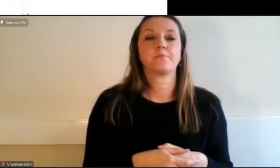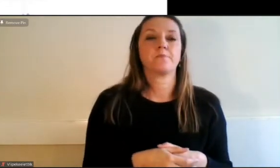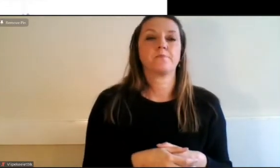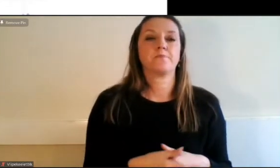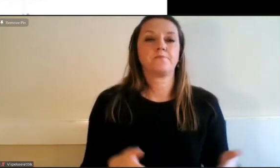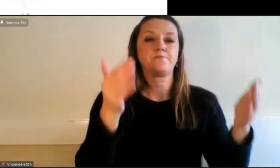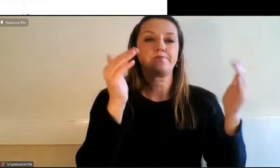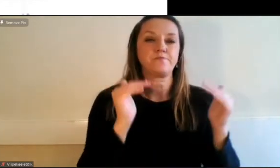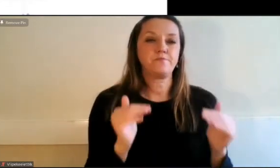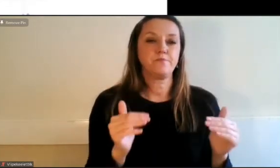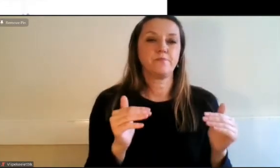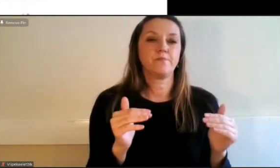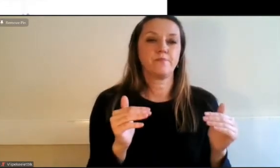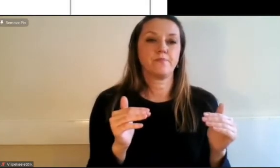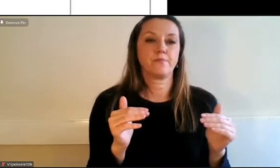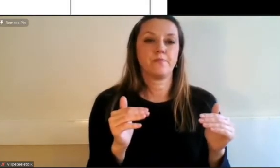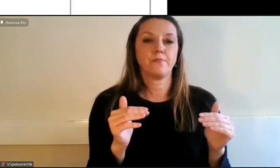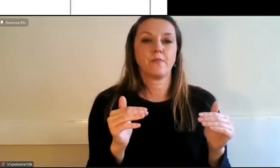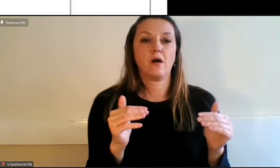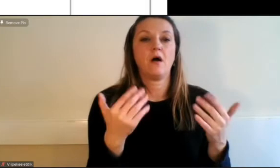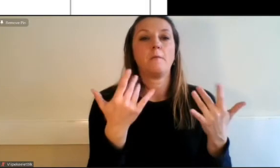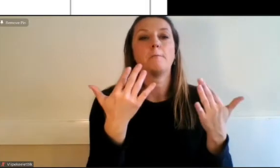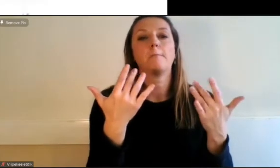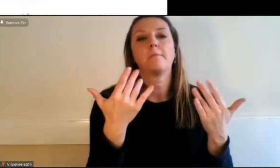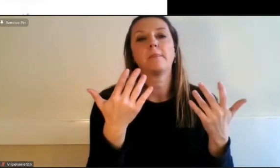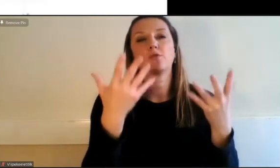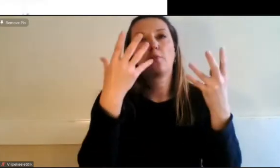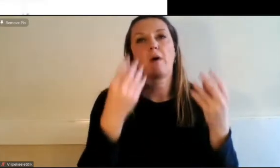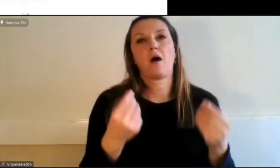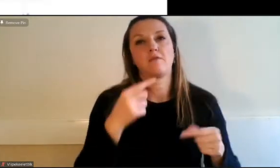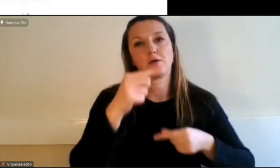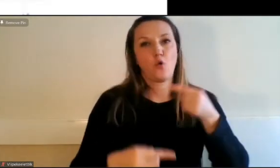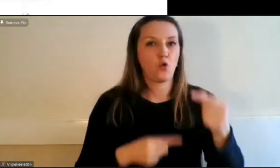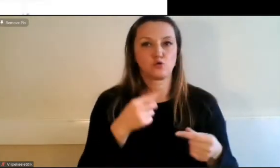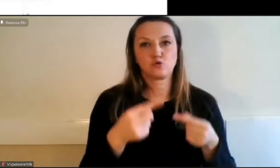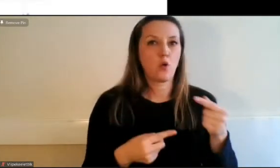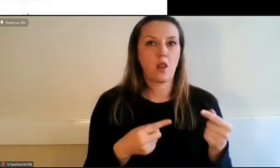hiirt näidata. See hiir tekkis teile nähtavale või?